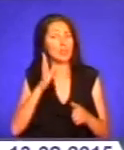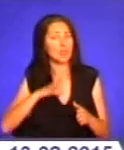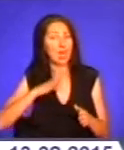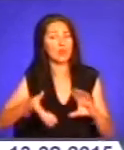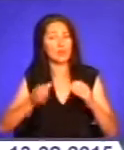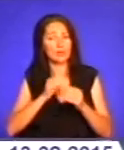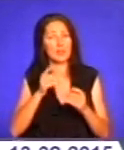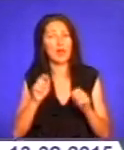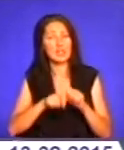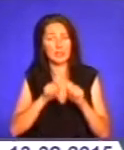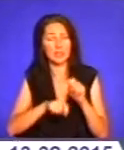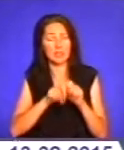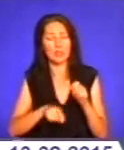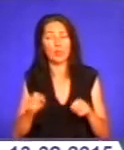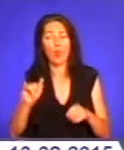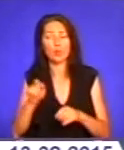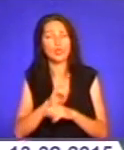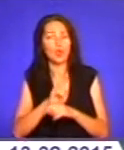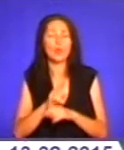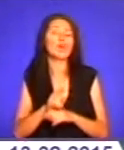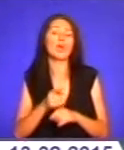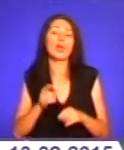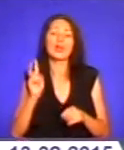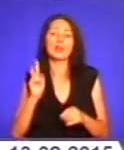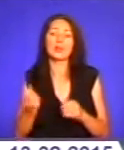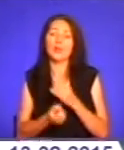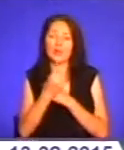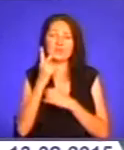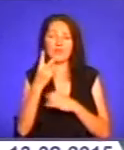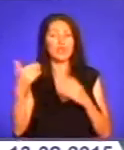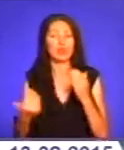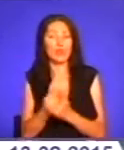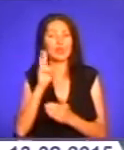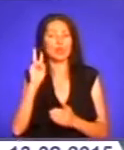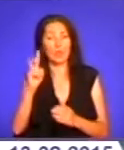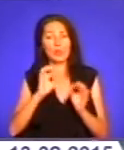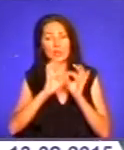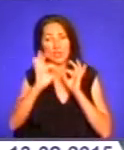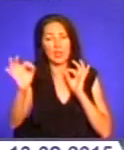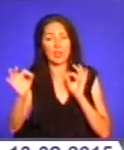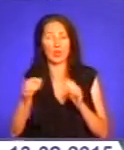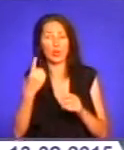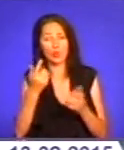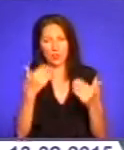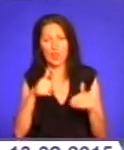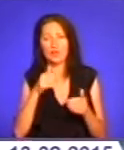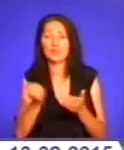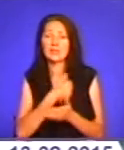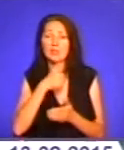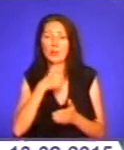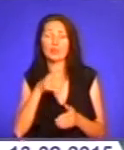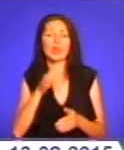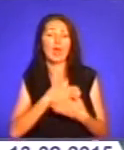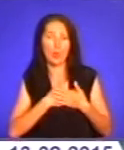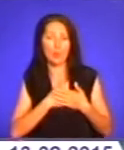У Тернополі цього літа з'явилися одразу дві нові тролейбусні лінії. Одну з них вже встигли випробувати і полюбити жителі міста.